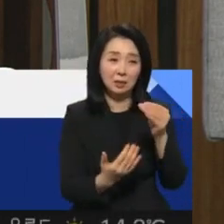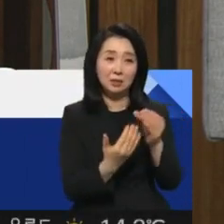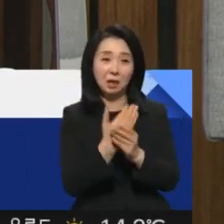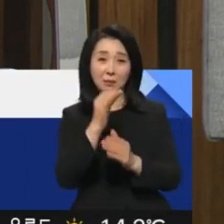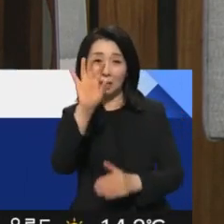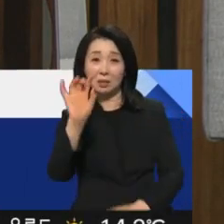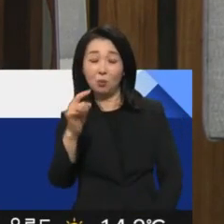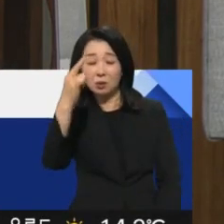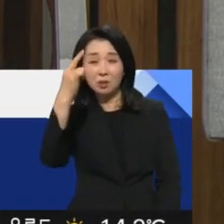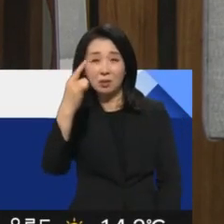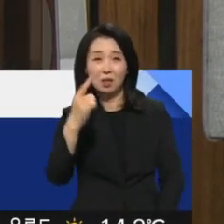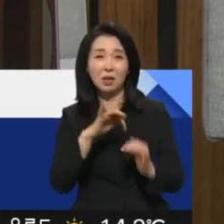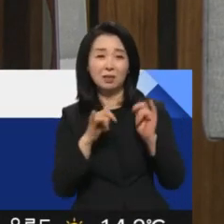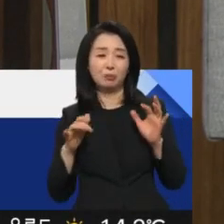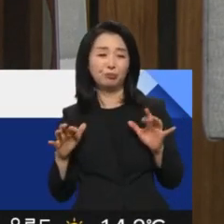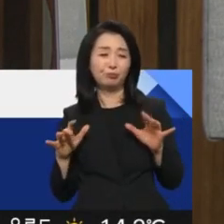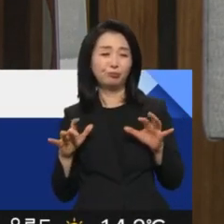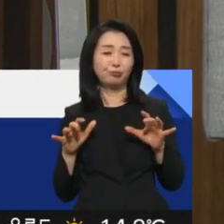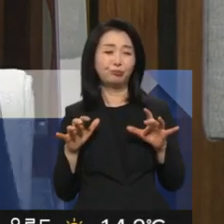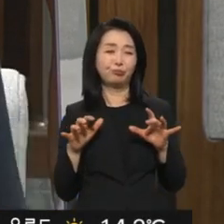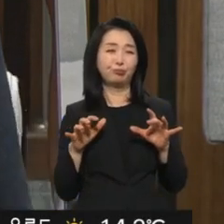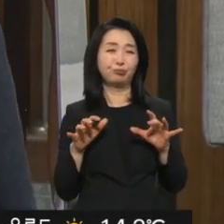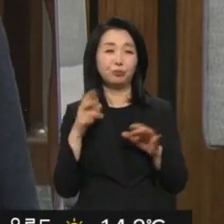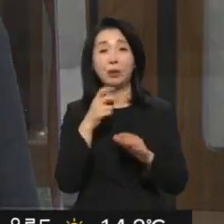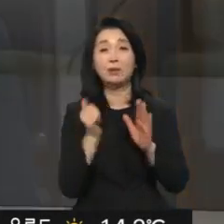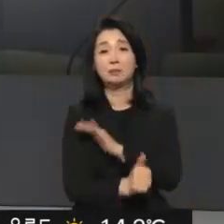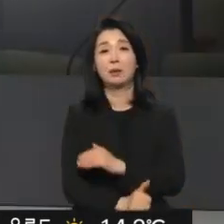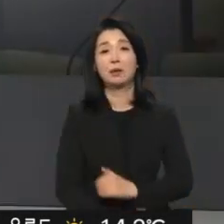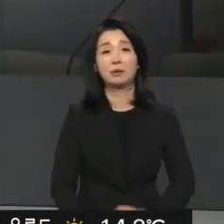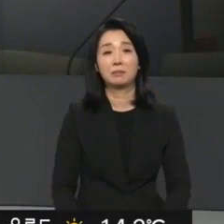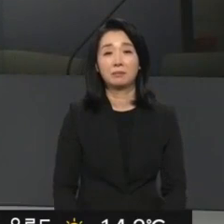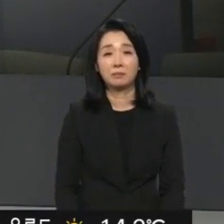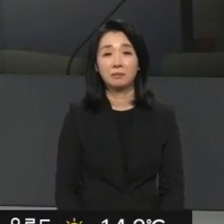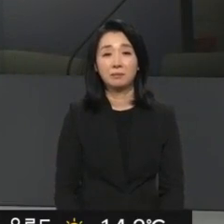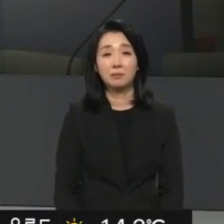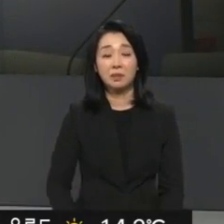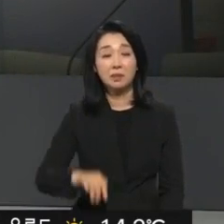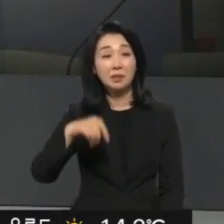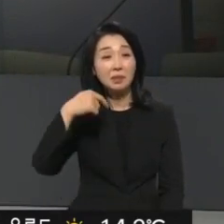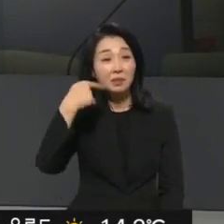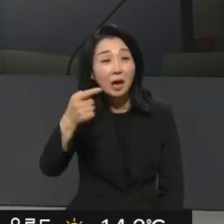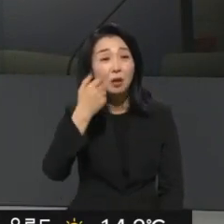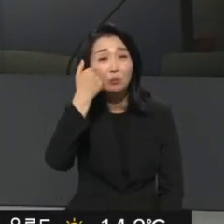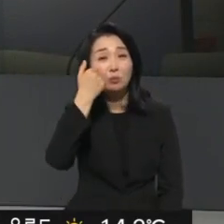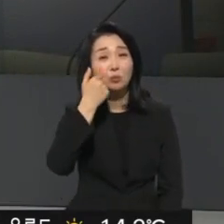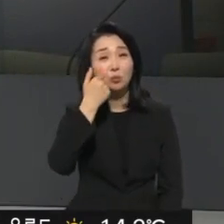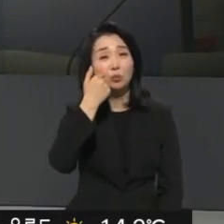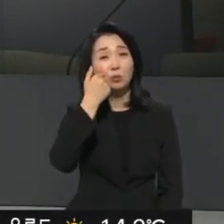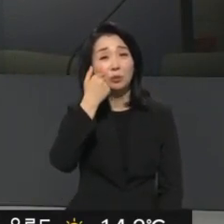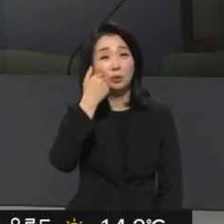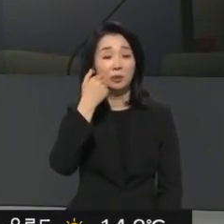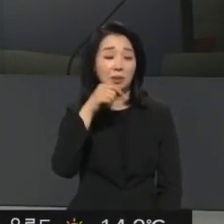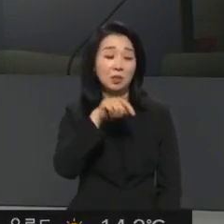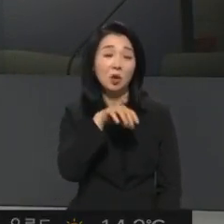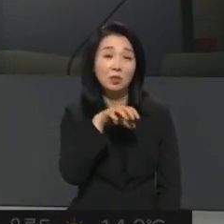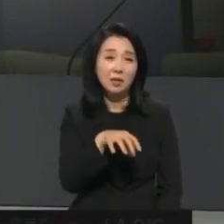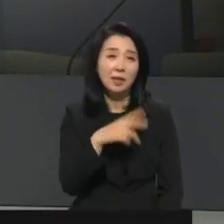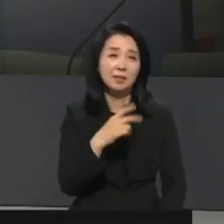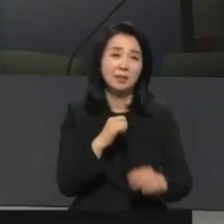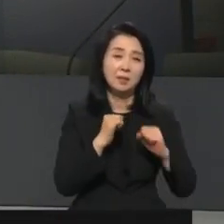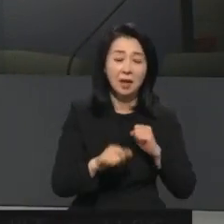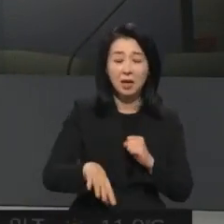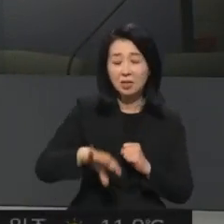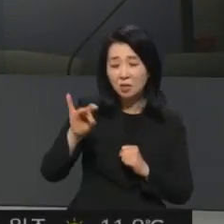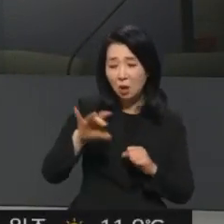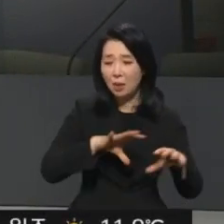원인은 군중 밀집 관리의 실패입니다 발언을 이어받은 다음 생존자는 현장에서 직접 경험한 초동